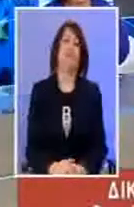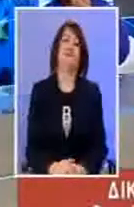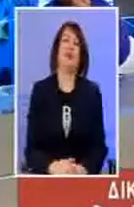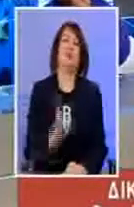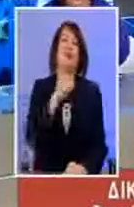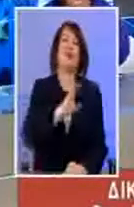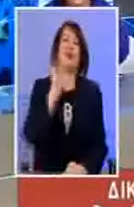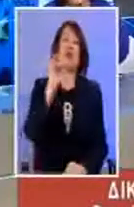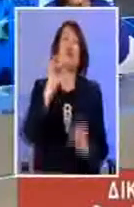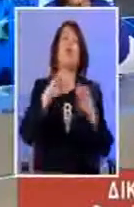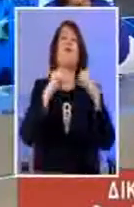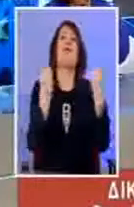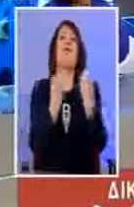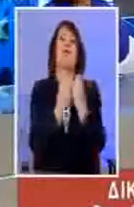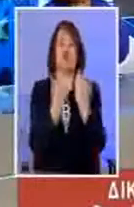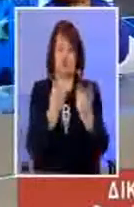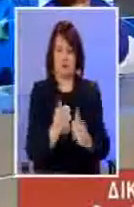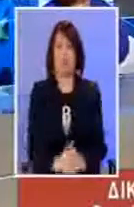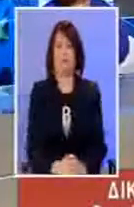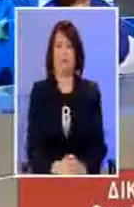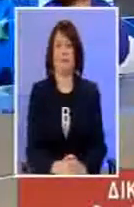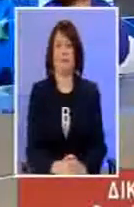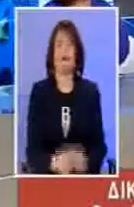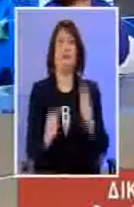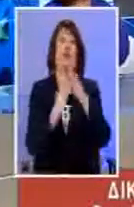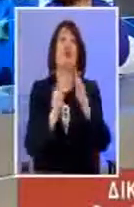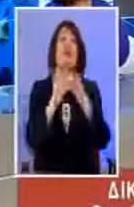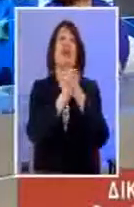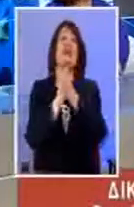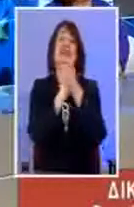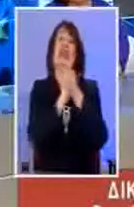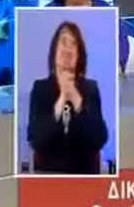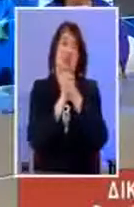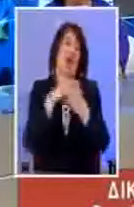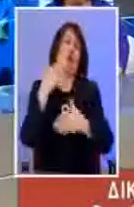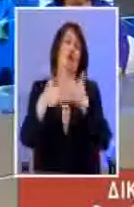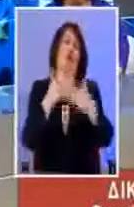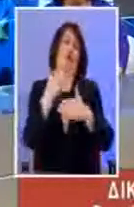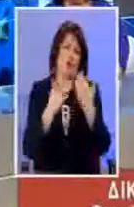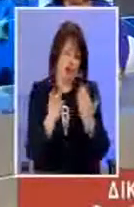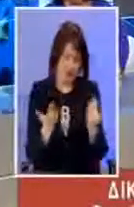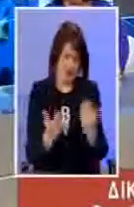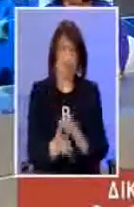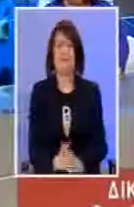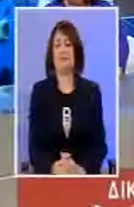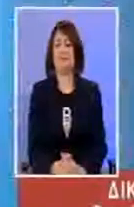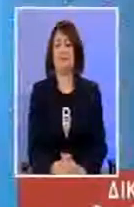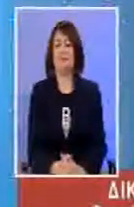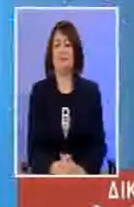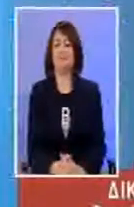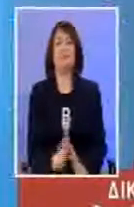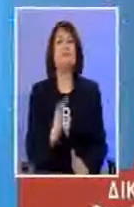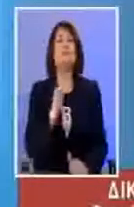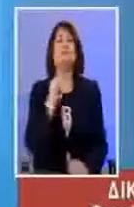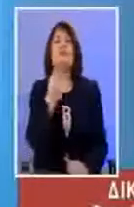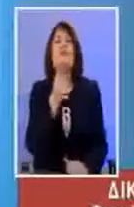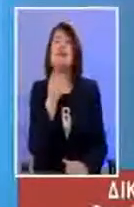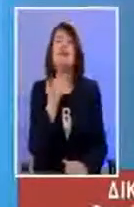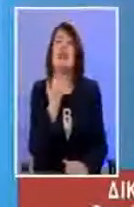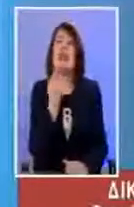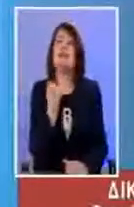παλιότερα... Τη ΕΣΑΜΕΑ. Επί σειρά ετών ο πρόεδρος. Της ΕΣΑΜΕΑ, ναι, βεβαίως. Ναι, ναι, ναι. Κύριε Μπασιά, πώς τα ακούτε όλα αυτά